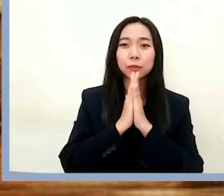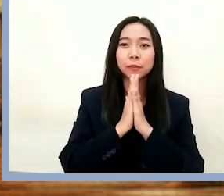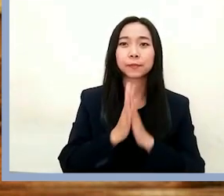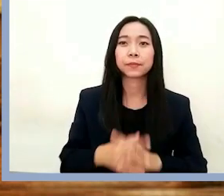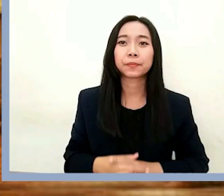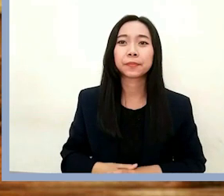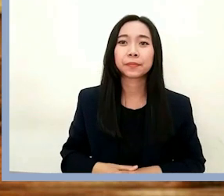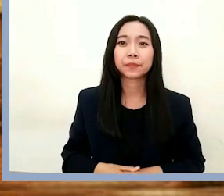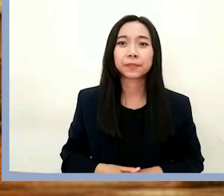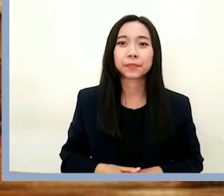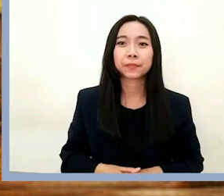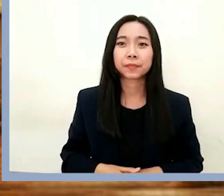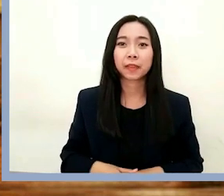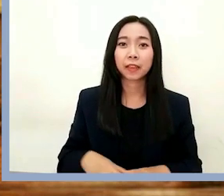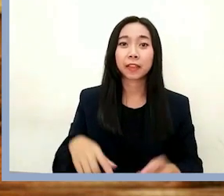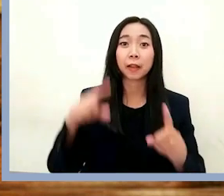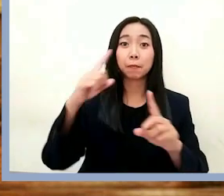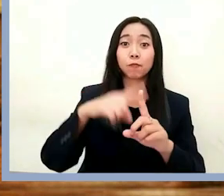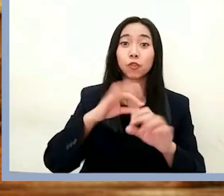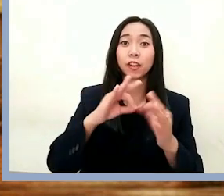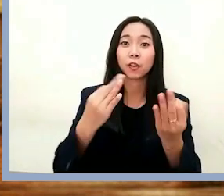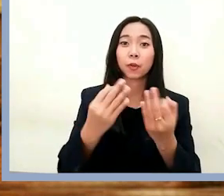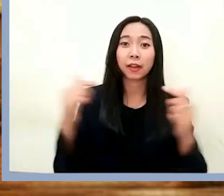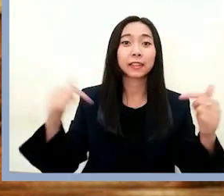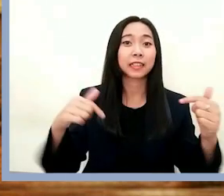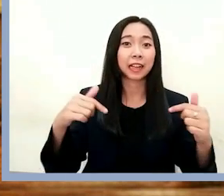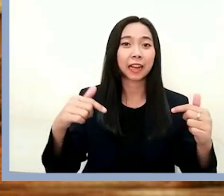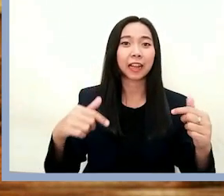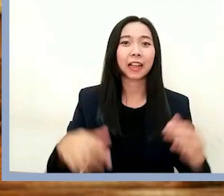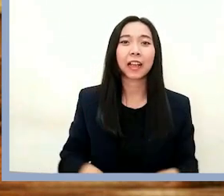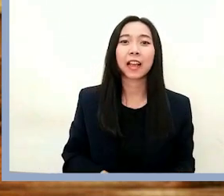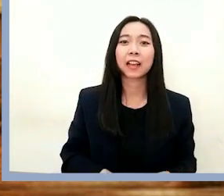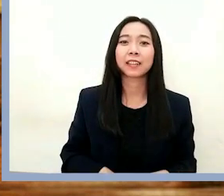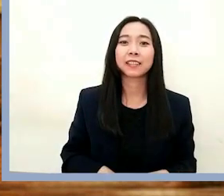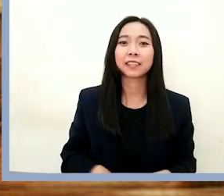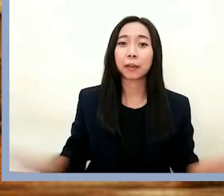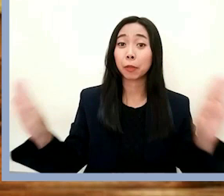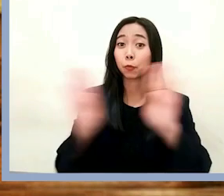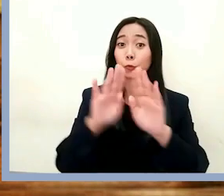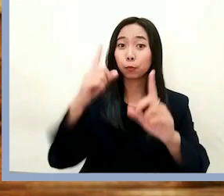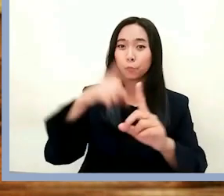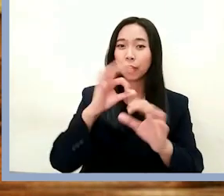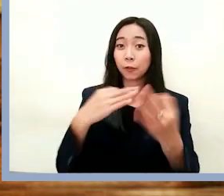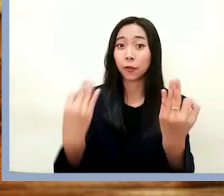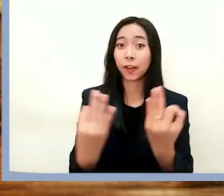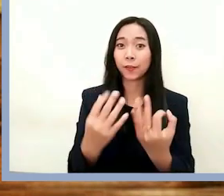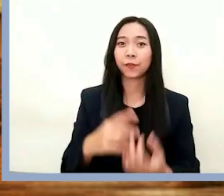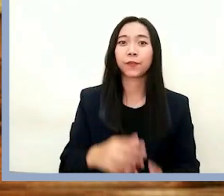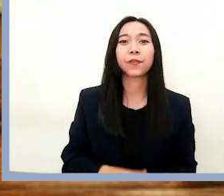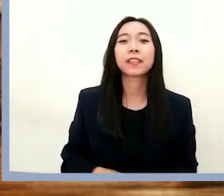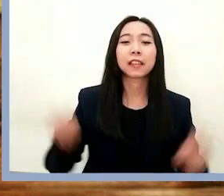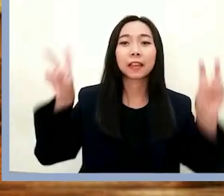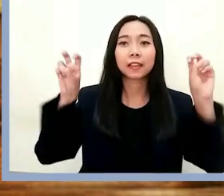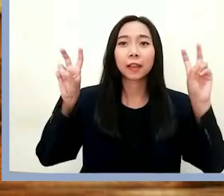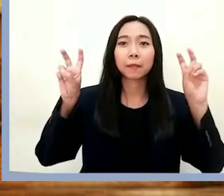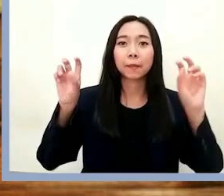di masa bulan keluarga di mana sekarang kita memasuki penutupan bulan keluarga dan kita akan membahas satu topik